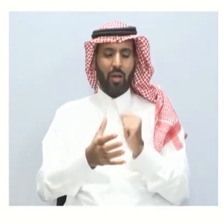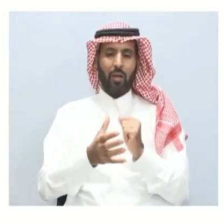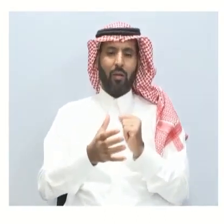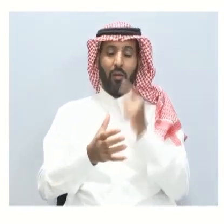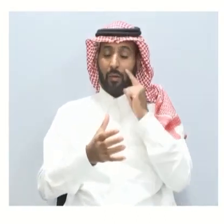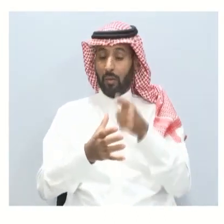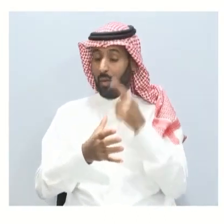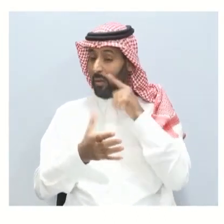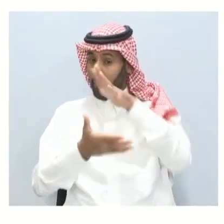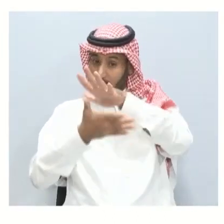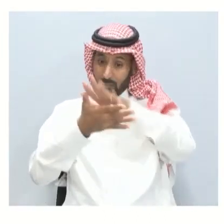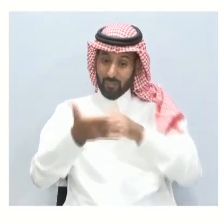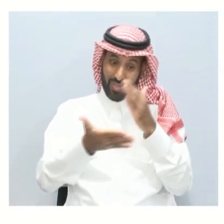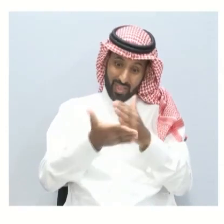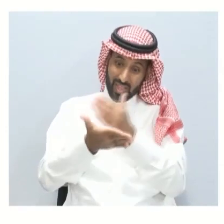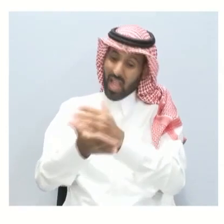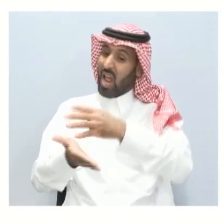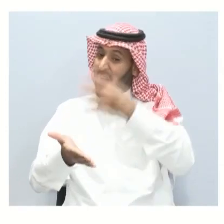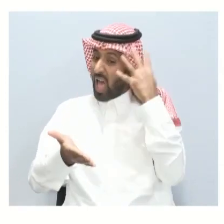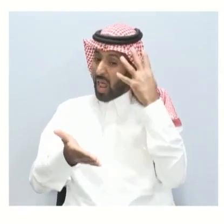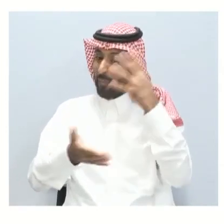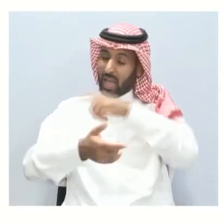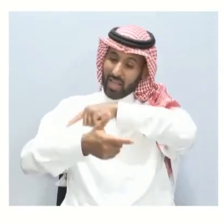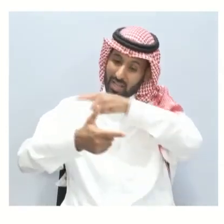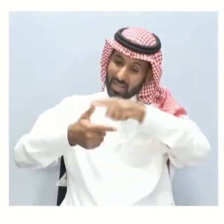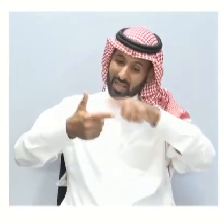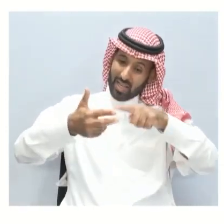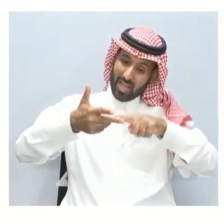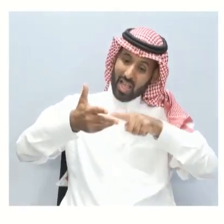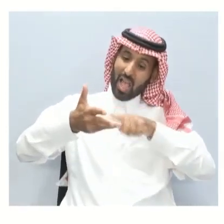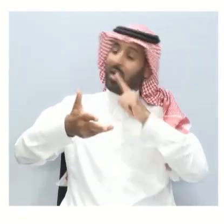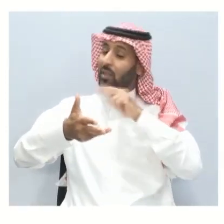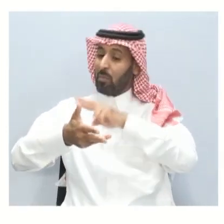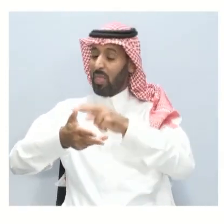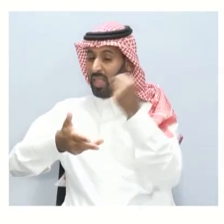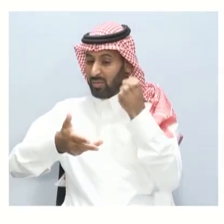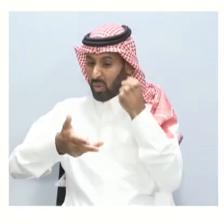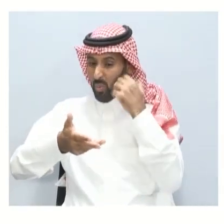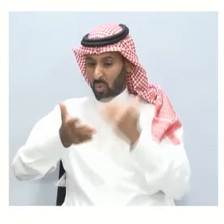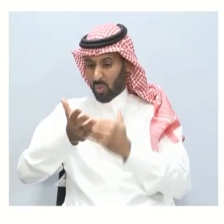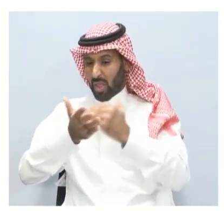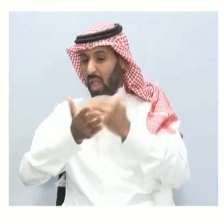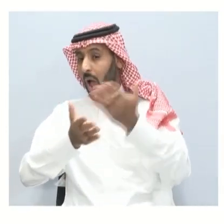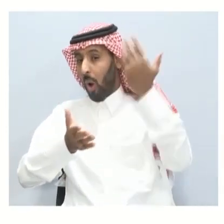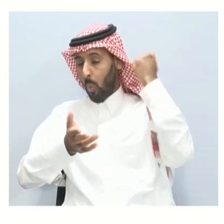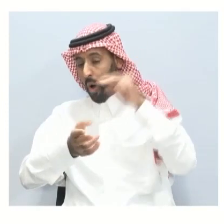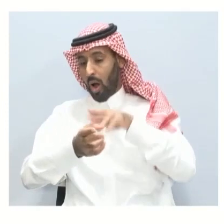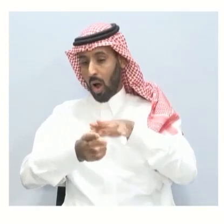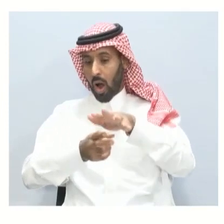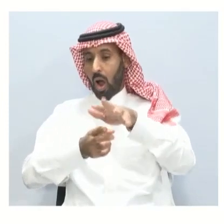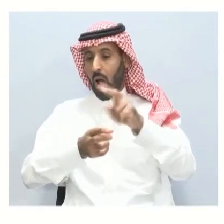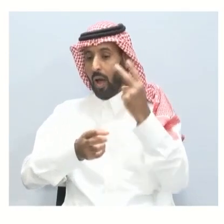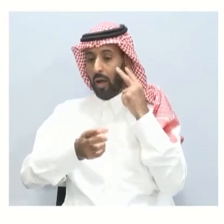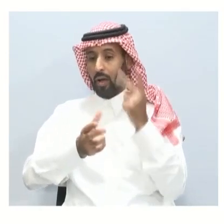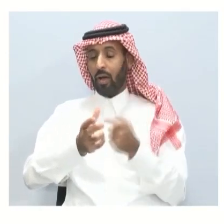لانه مقسم الى اربعه فئات تمثل مستويات الطاقه الثانويه التي درسناها سابقا درسناها